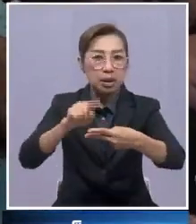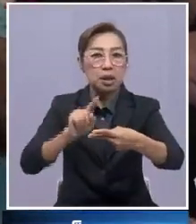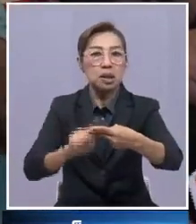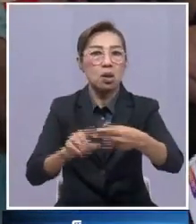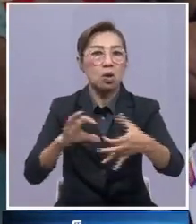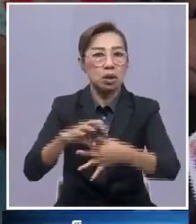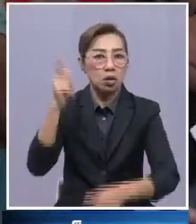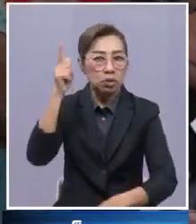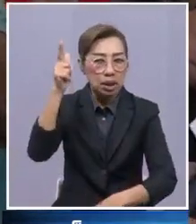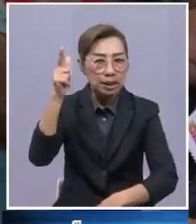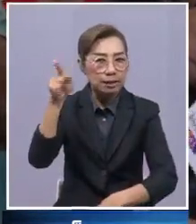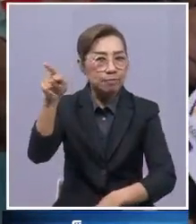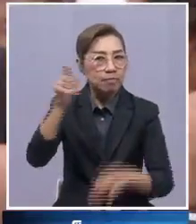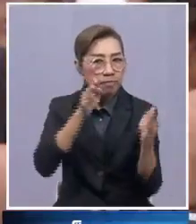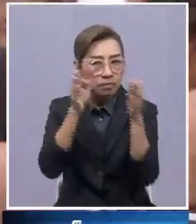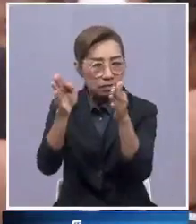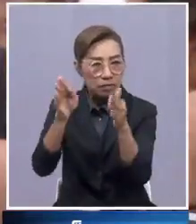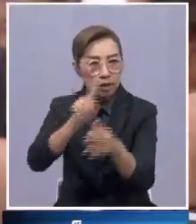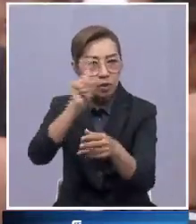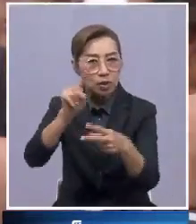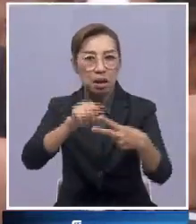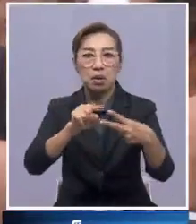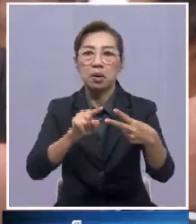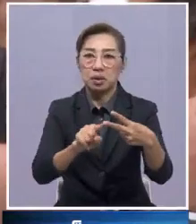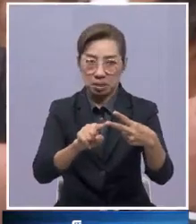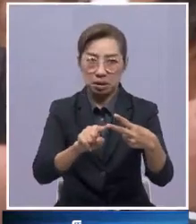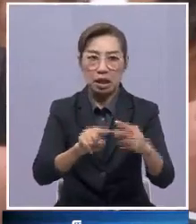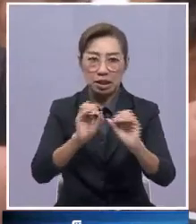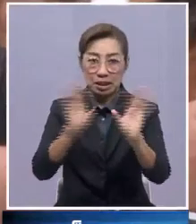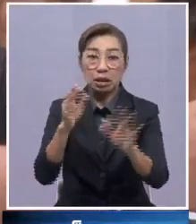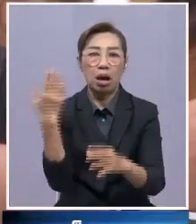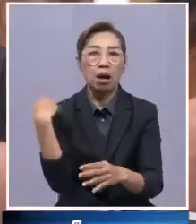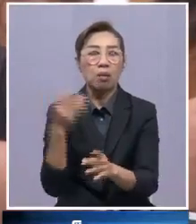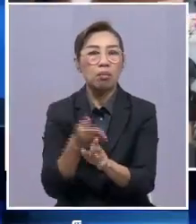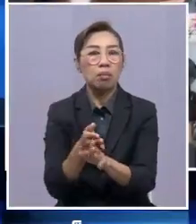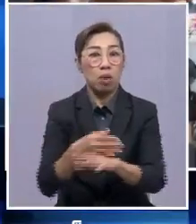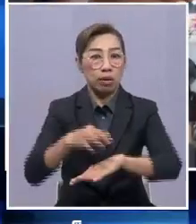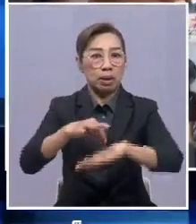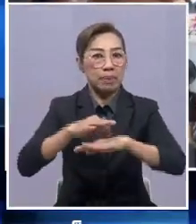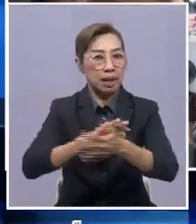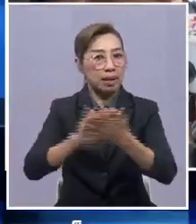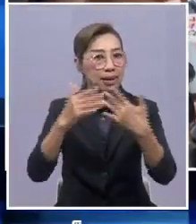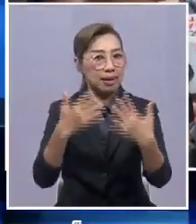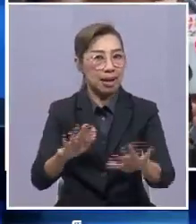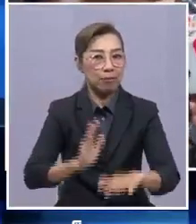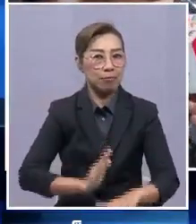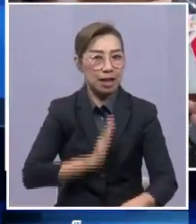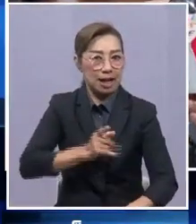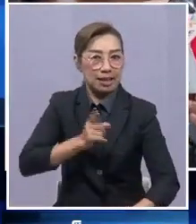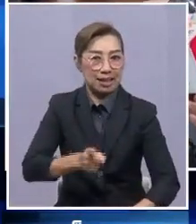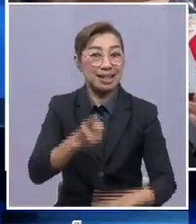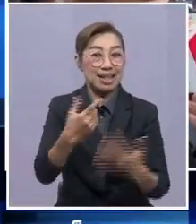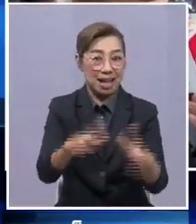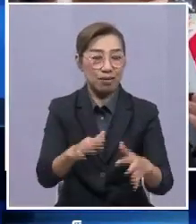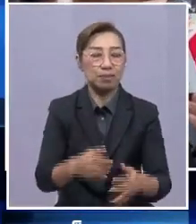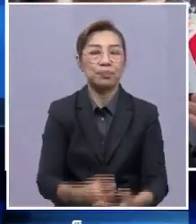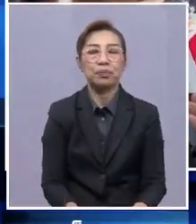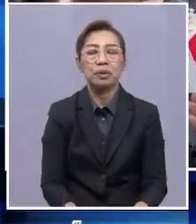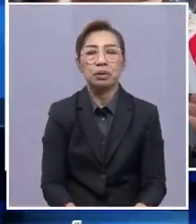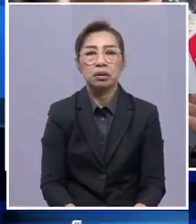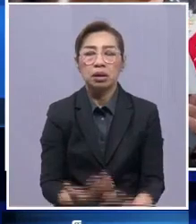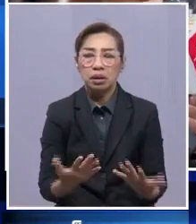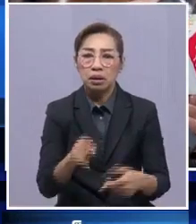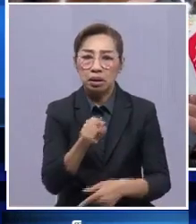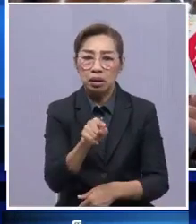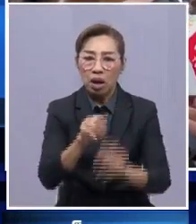เรื่องของอดีตนายกทักษิณเนี่ยแหละอืก็จะเริ่มชัดเจนมากขึ้นหลังจากที่มีตำแหน่งอย่างเป็นทางการใช่ทีนี้มามาวิเคราะห์กันหน่อยเนี่ยนะครับว่าท่า